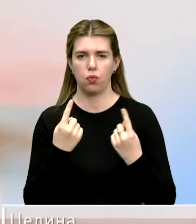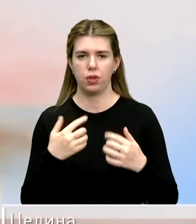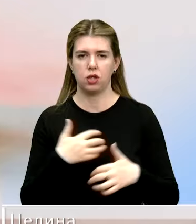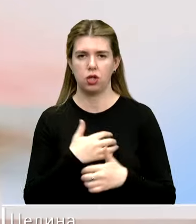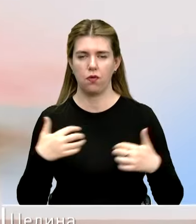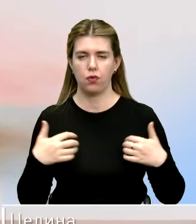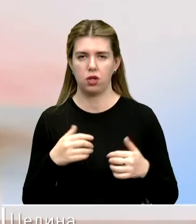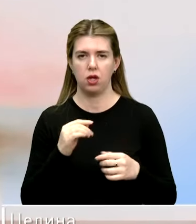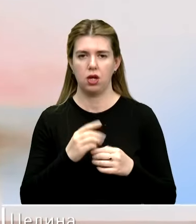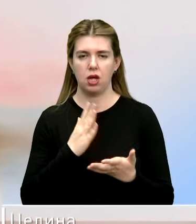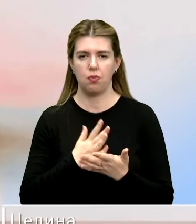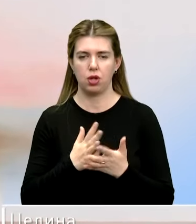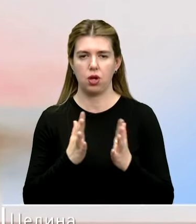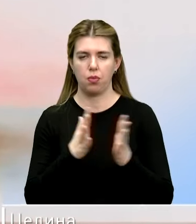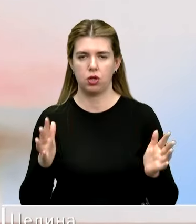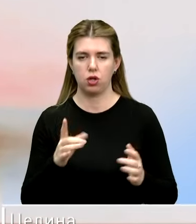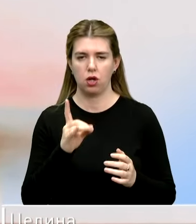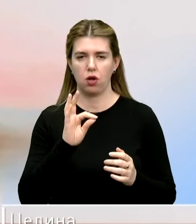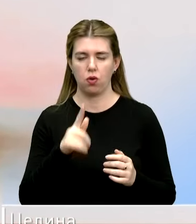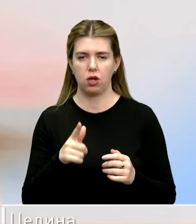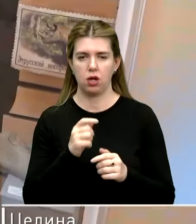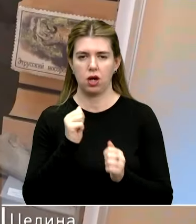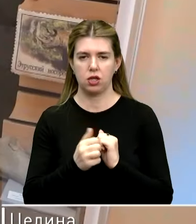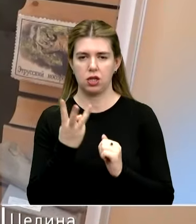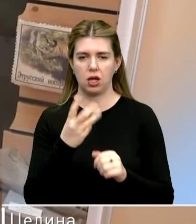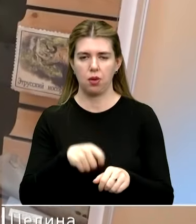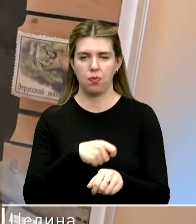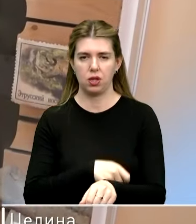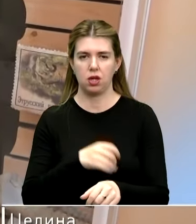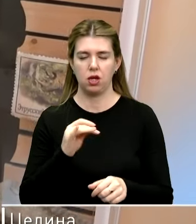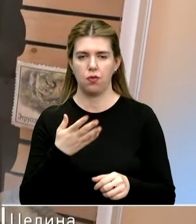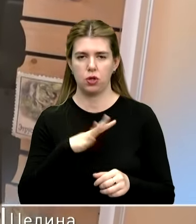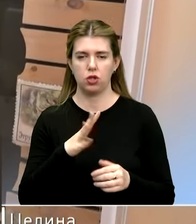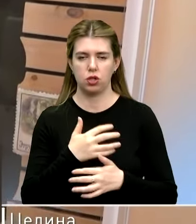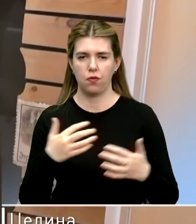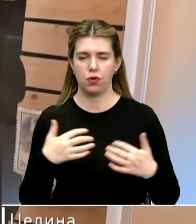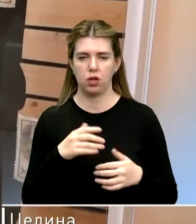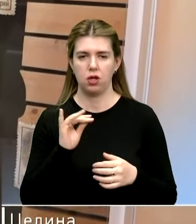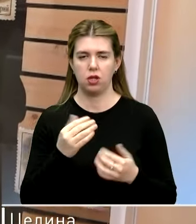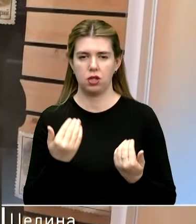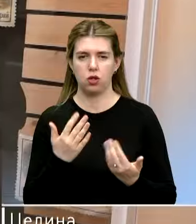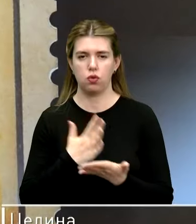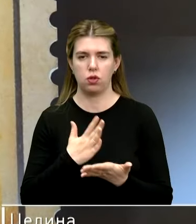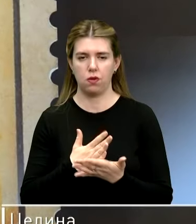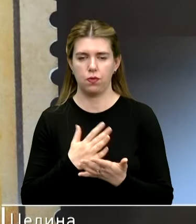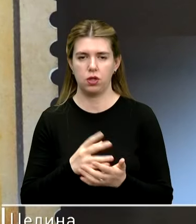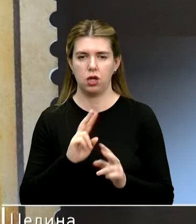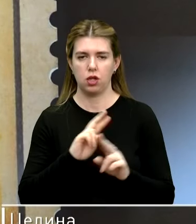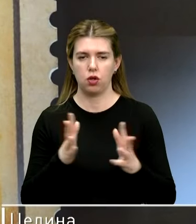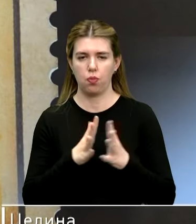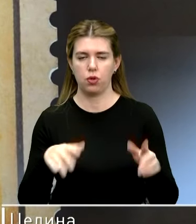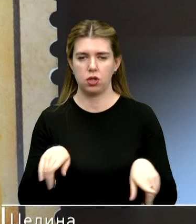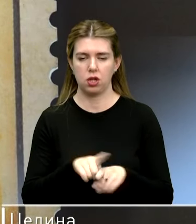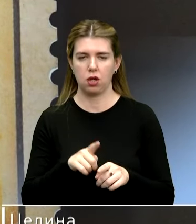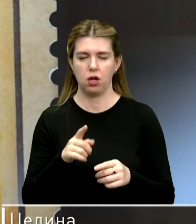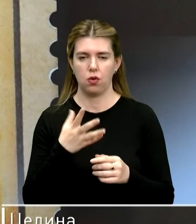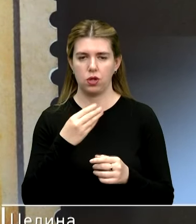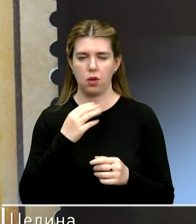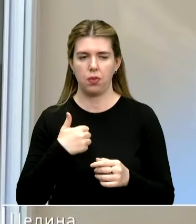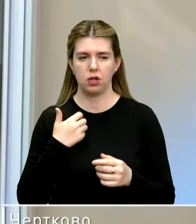грандиозное животное имело огромные рога, каждая по 3 метра. Ни среди вымерших животных, ни среди ныне существующих никто больше таким